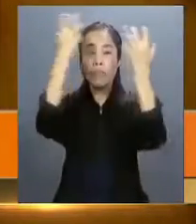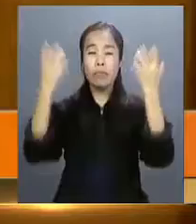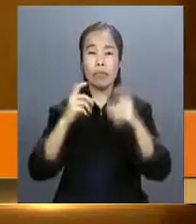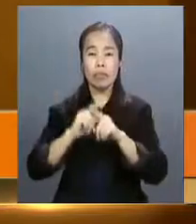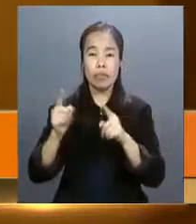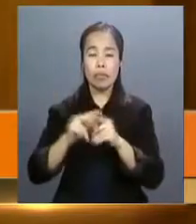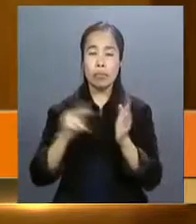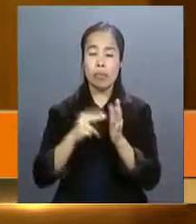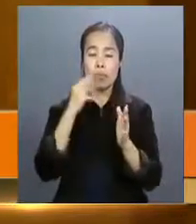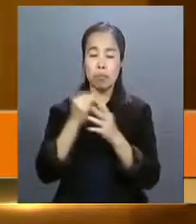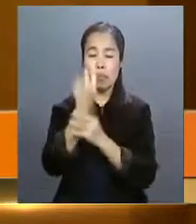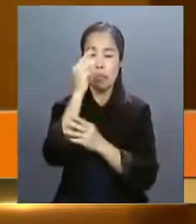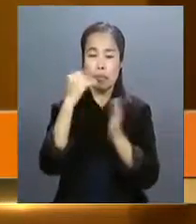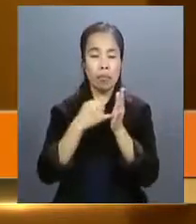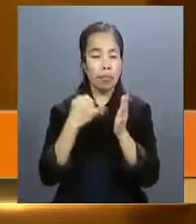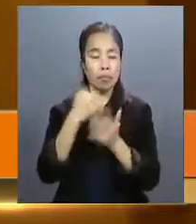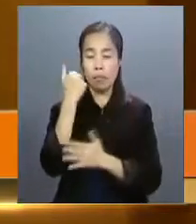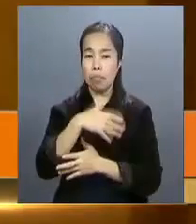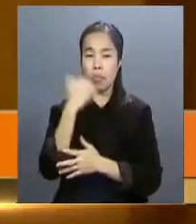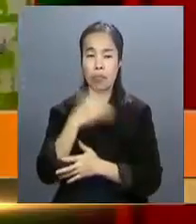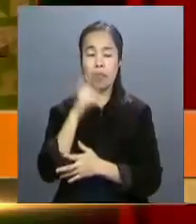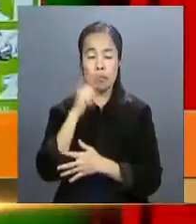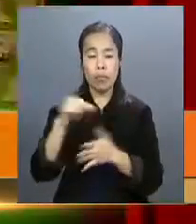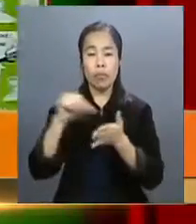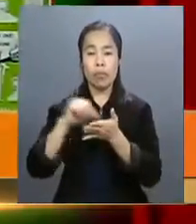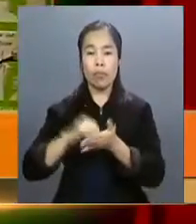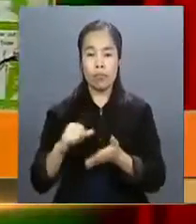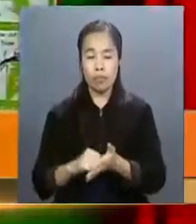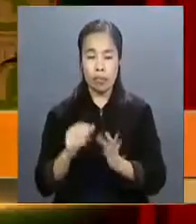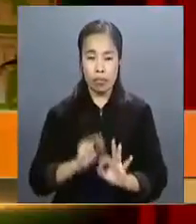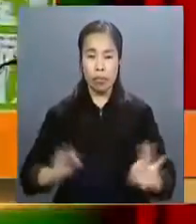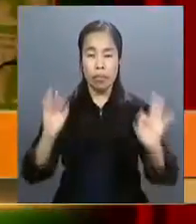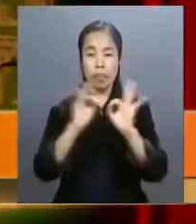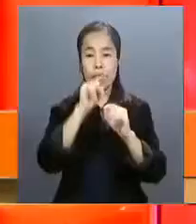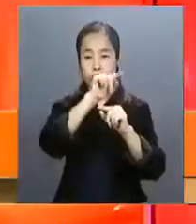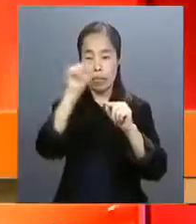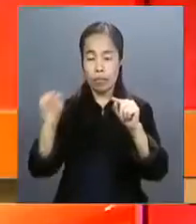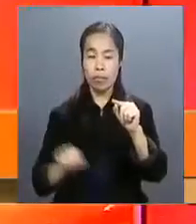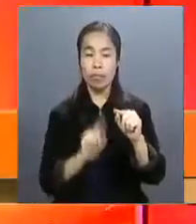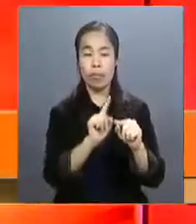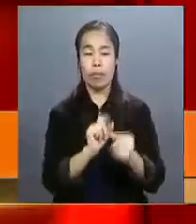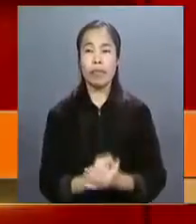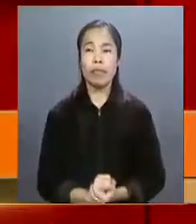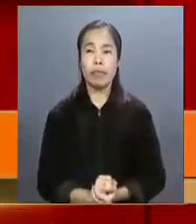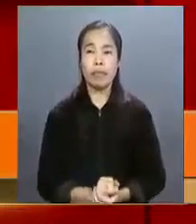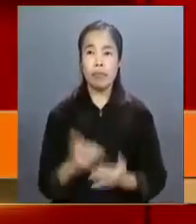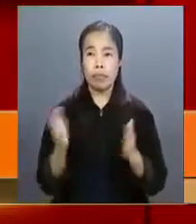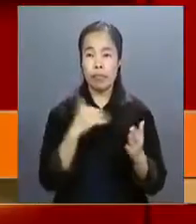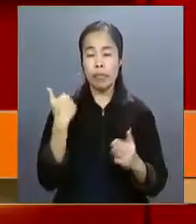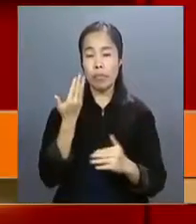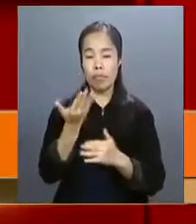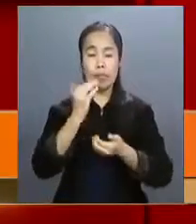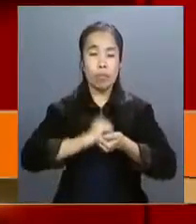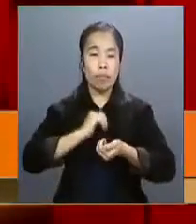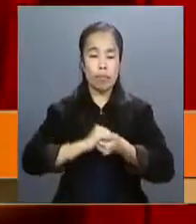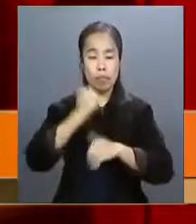ไฟง่ายซึ่งจะต้องดำเนินการแก้ไขเฉพาะส่วนที่จำเป็นเท่านั้นนอกจากนี้ค่ะยังได้ขอความร่วมมือกับเจ้